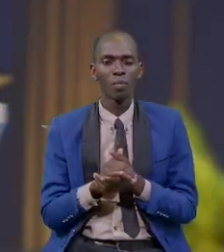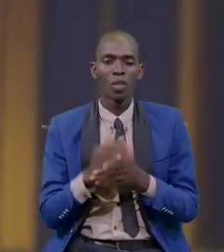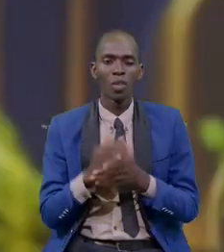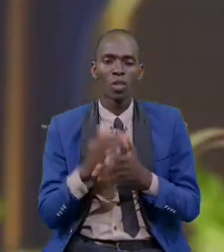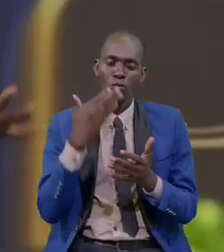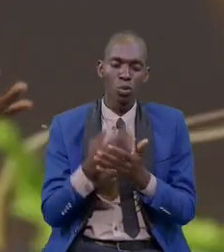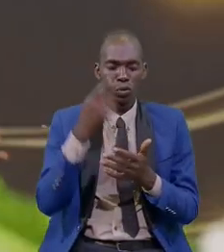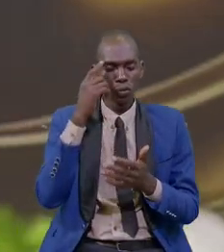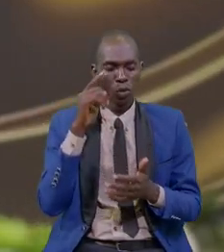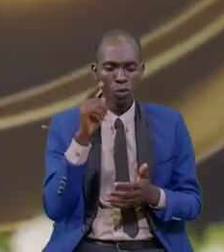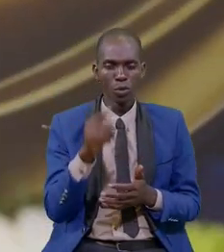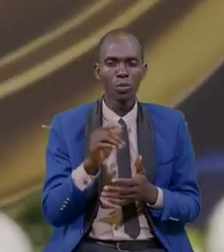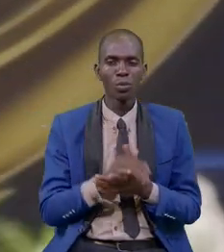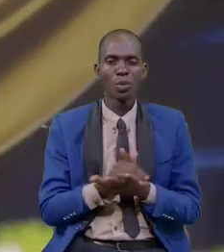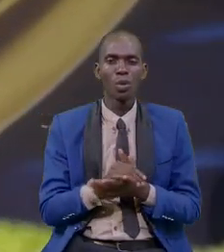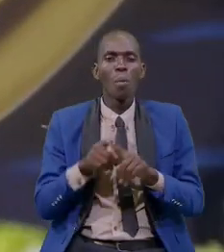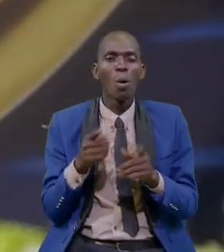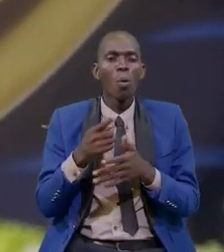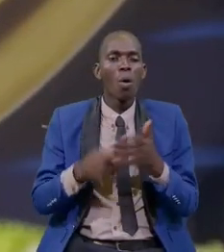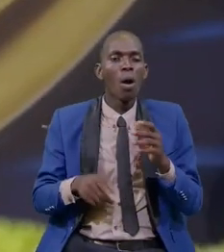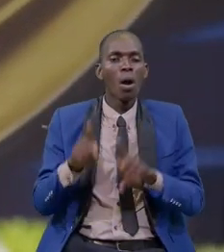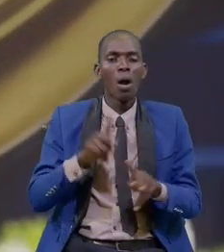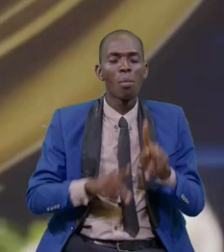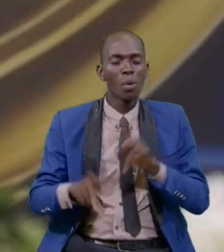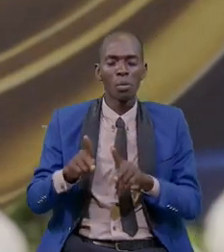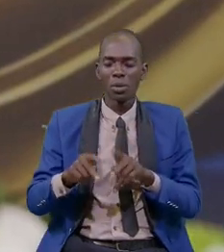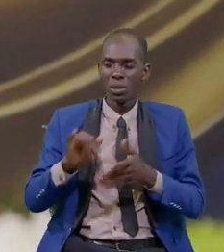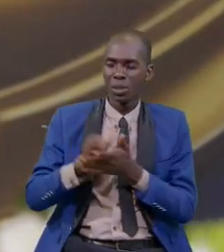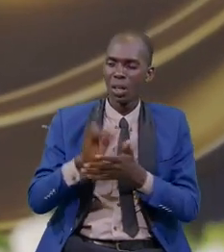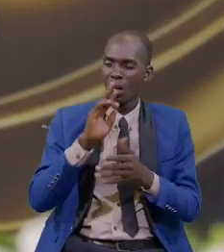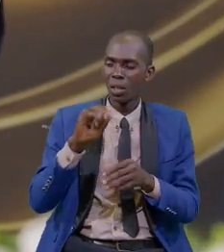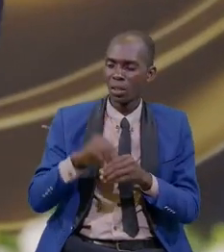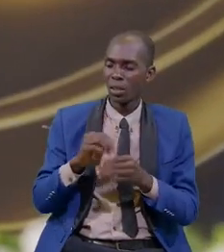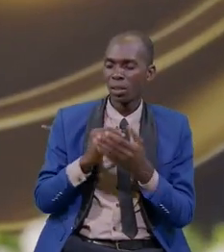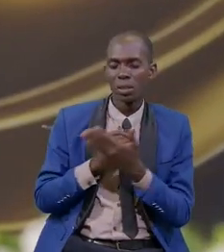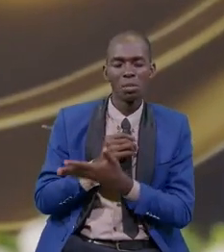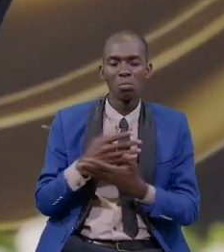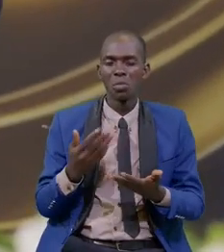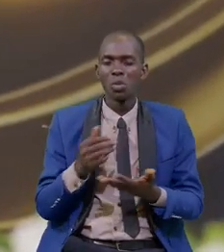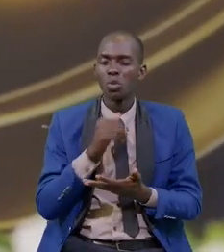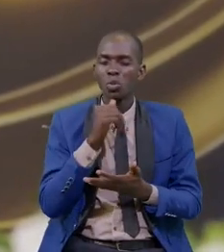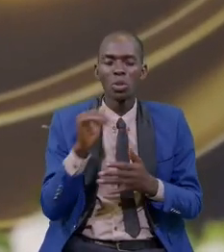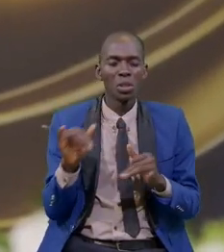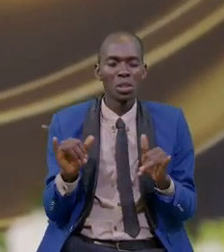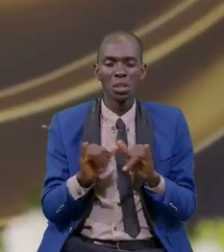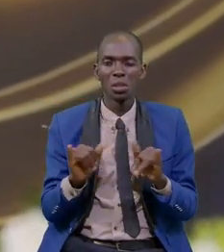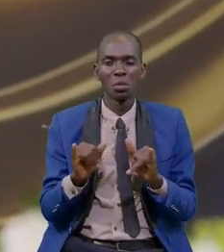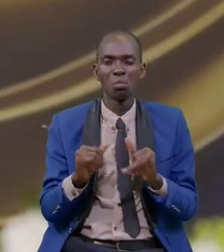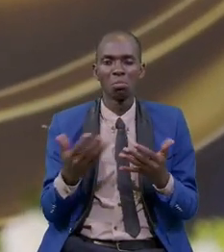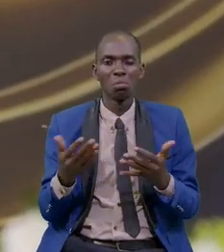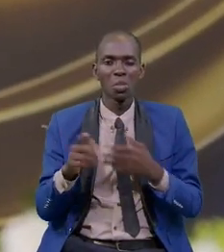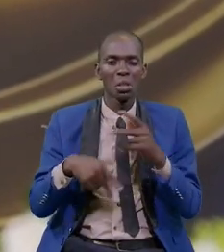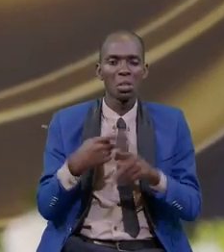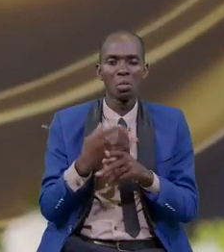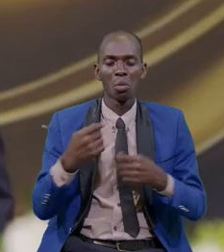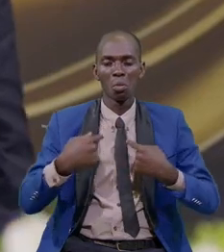Mais qu'en est-il de ceux qui sont là-bas? Ah, en tout cas, qu'est-ce qu'ils ont fait? Ils ont fait quelque chose. Ça ne me concerne pas. S'ils sont de notre